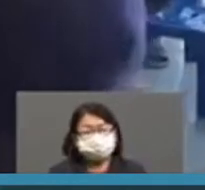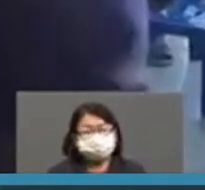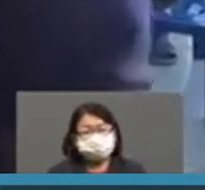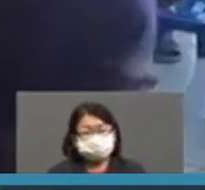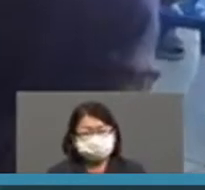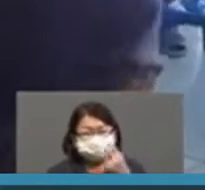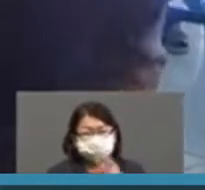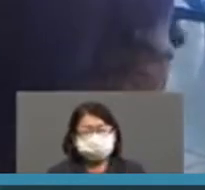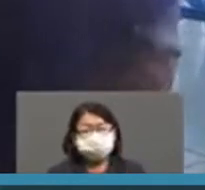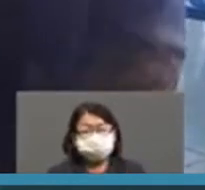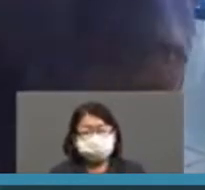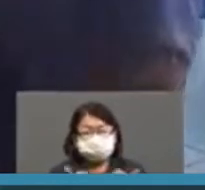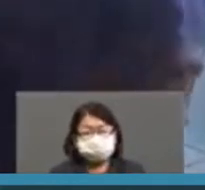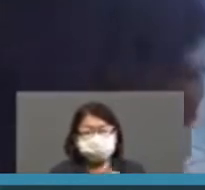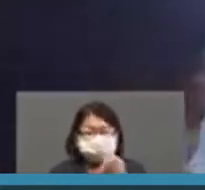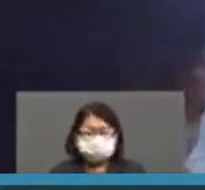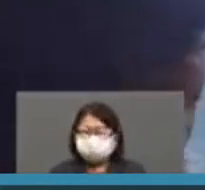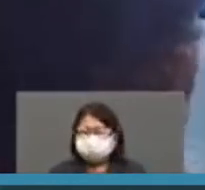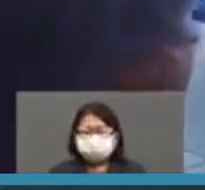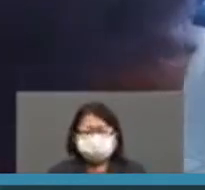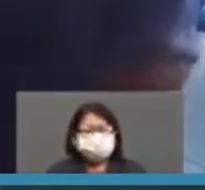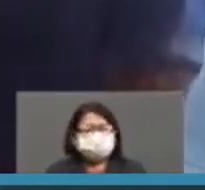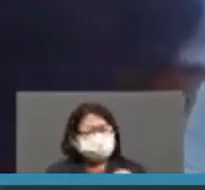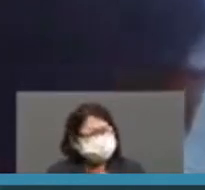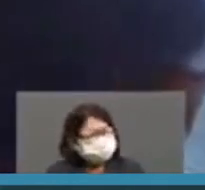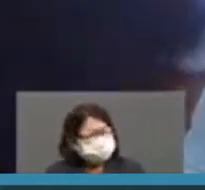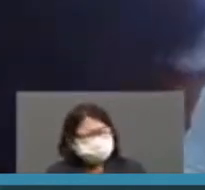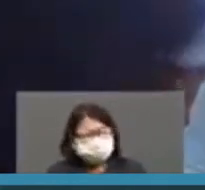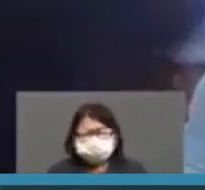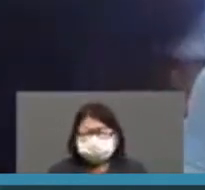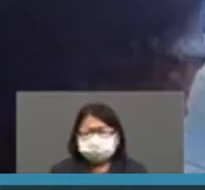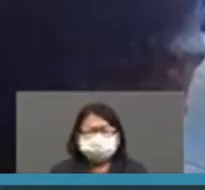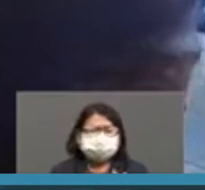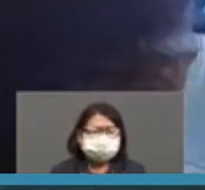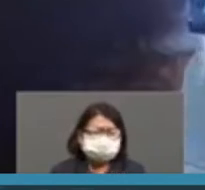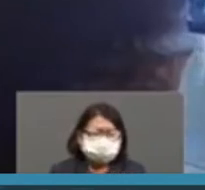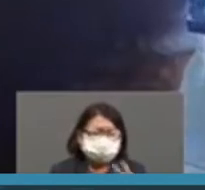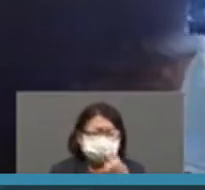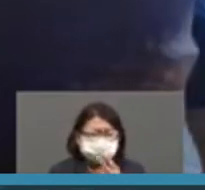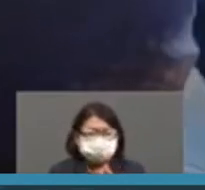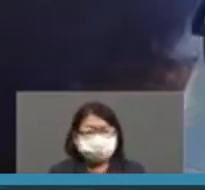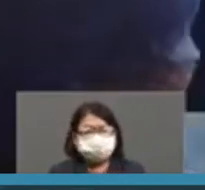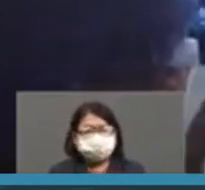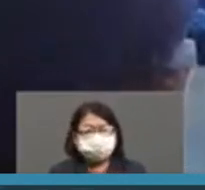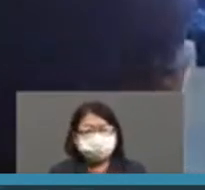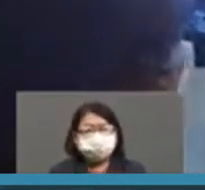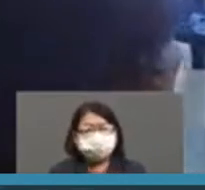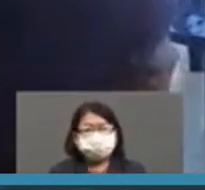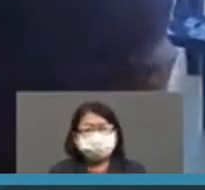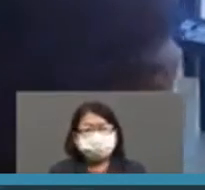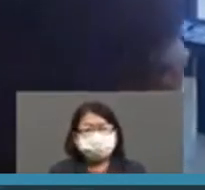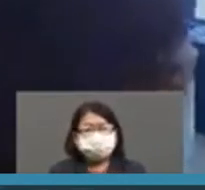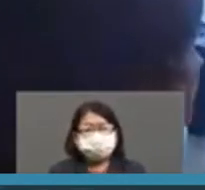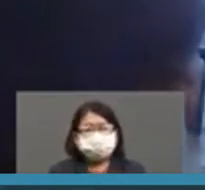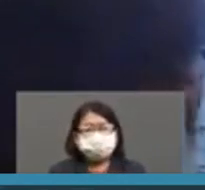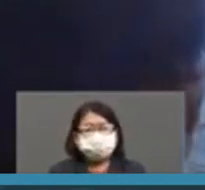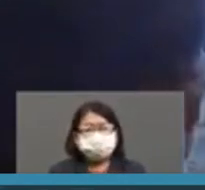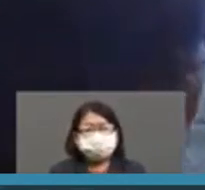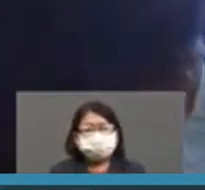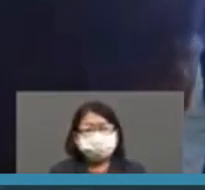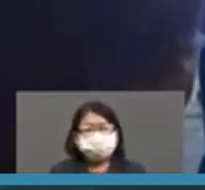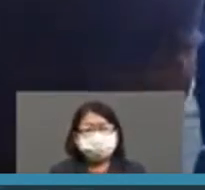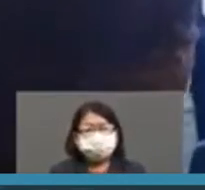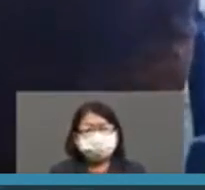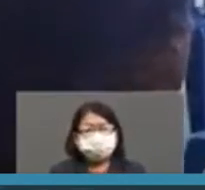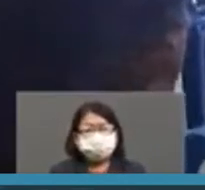จากเหตุคนร้ายกราดยิงศูนย์พัฒนาเด็กเล็กองค์การบริหารส่วนตำบลอุทัยสวรรค์อำเภอนากลางจังหวัดหนองบัวลำภูทำให้มี